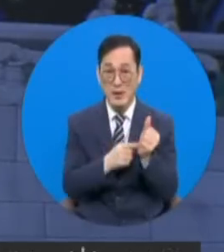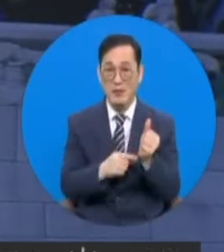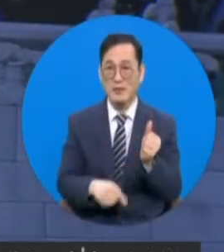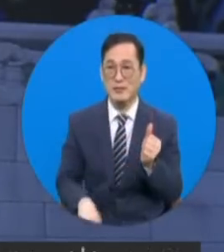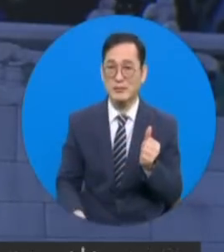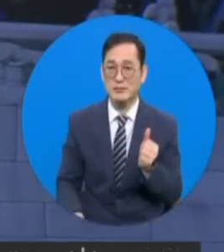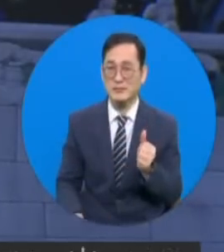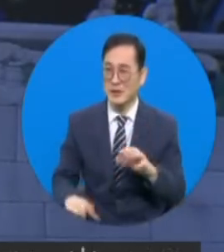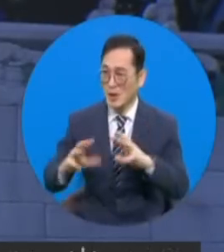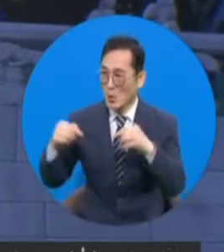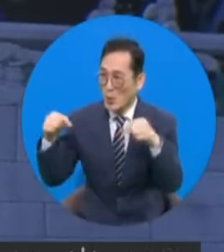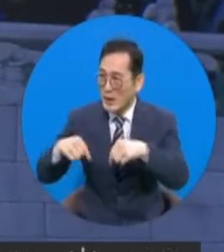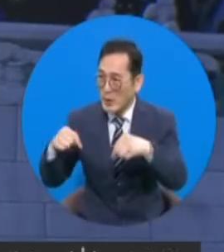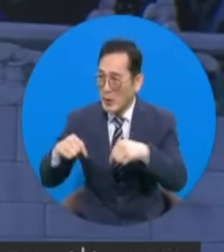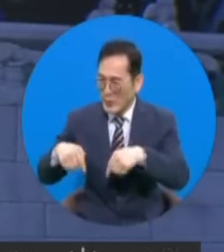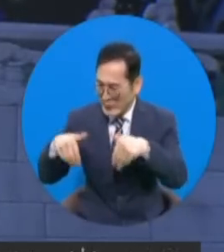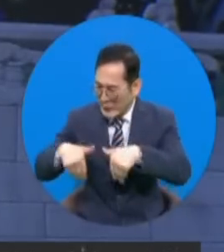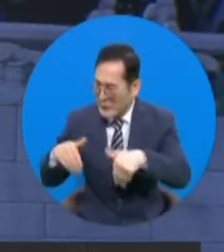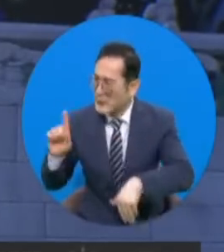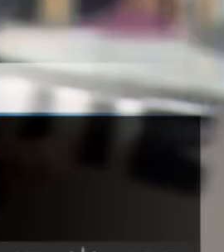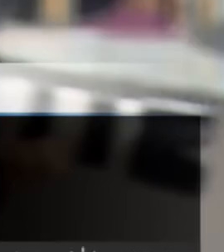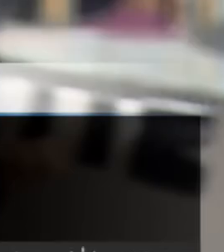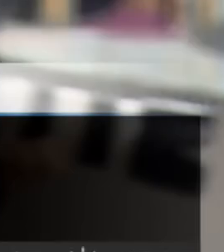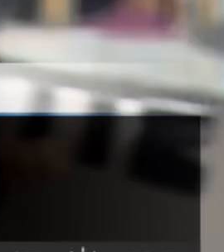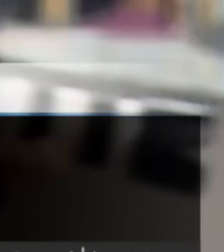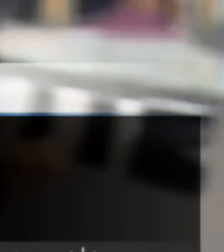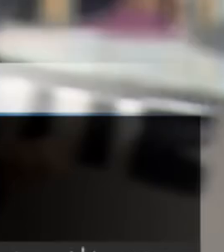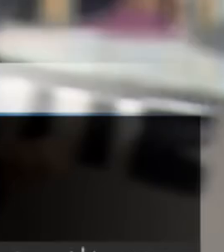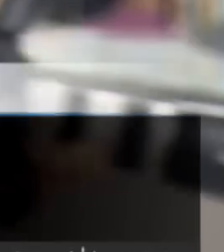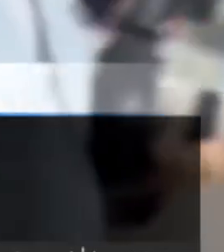빵셔틀 외교를 언급했습니다 들어보시죠